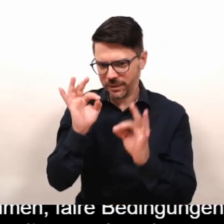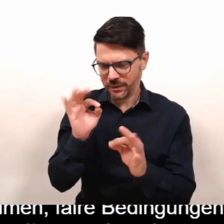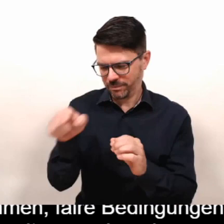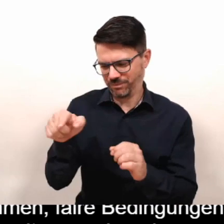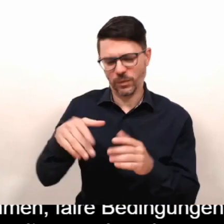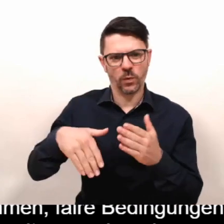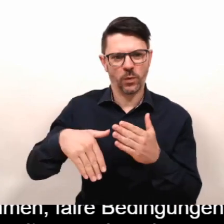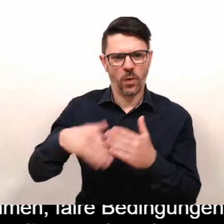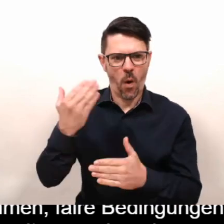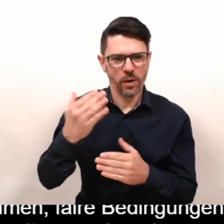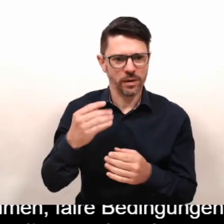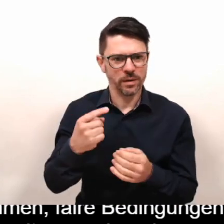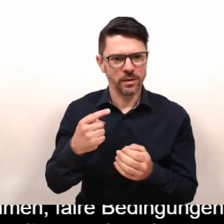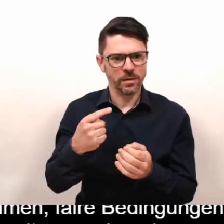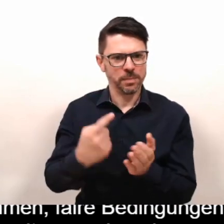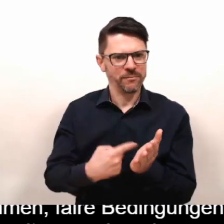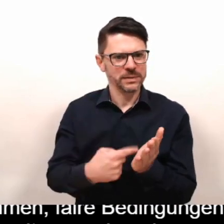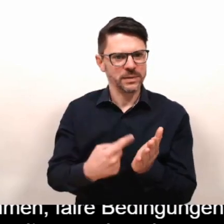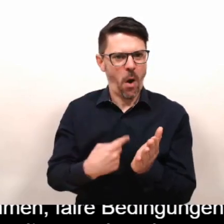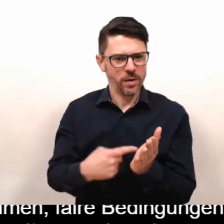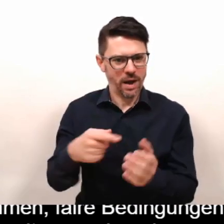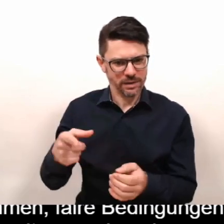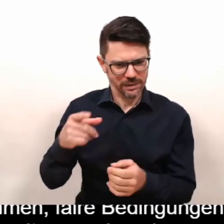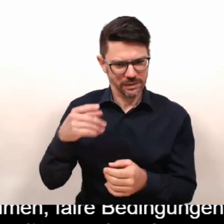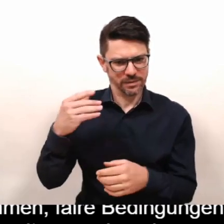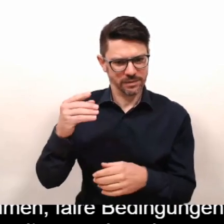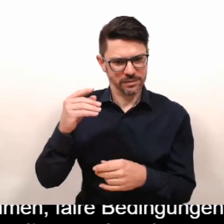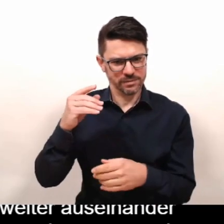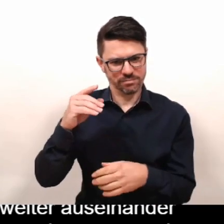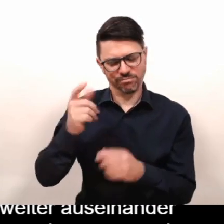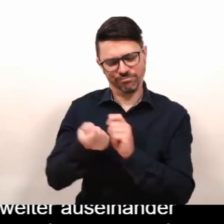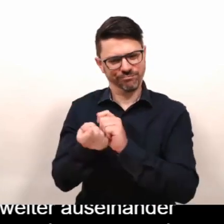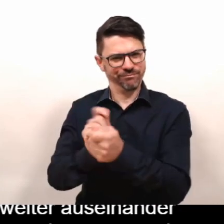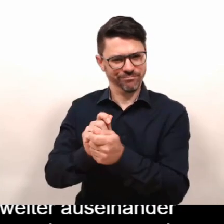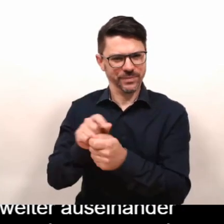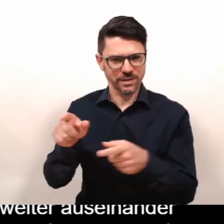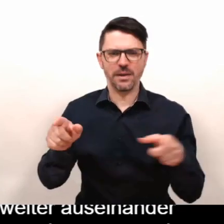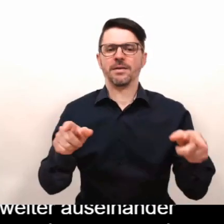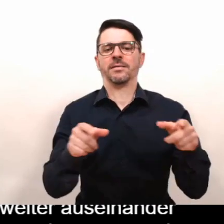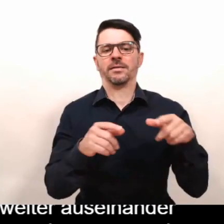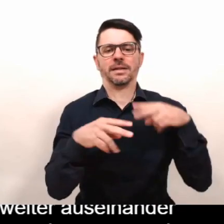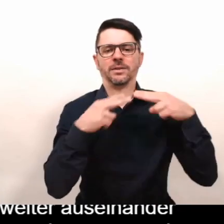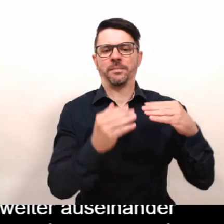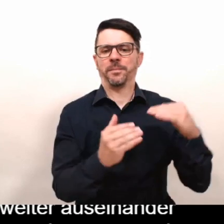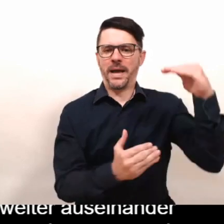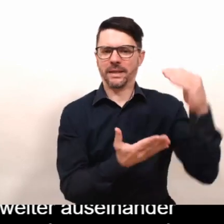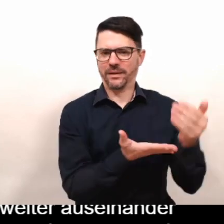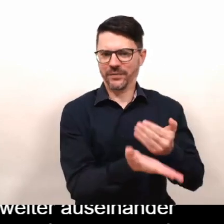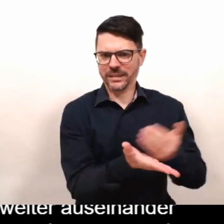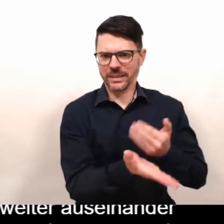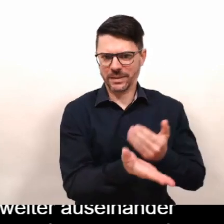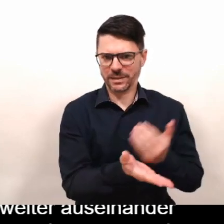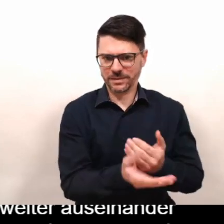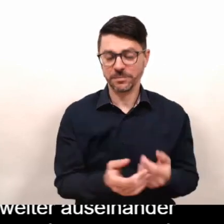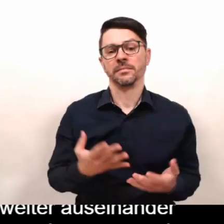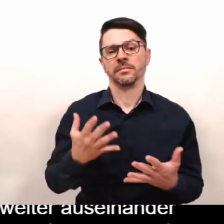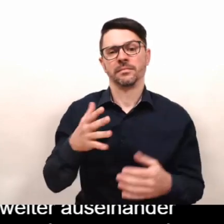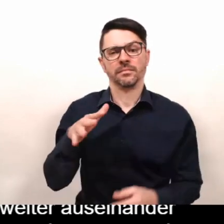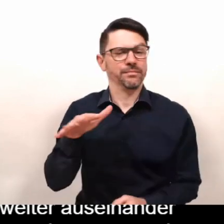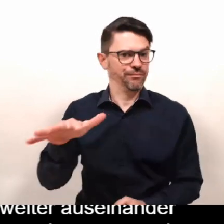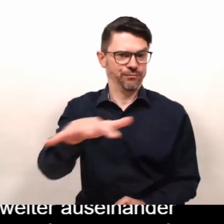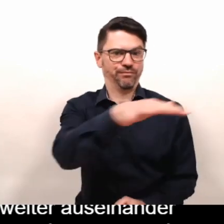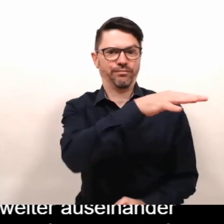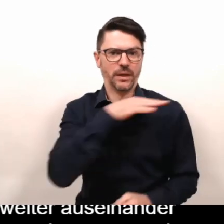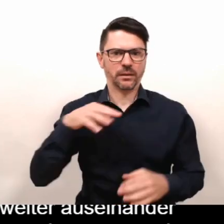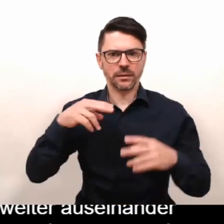Branche, die mit am meisten unterstützt werden musste, auch über die Soforthilfezahlungen. Hier ist es auch relativ deutlich, wie betroffen die